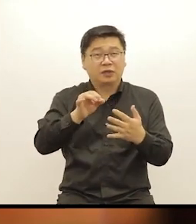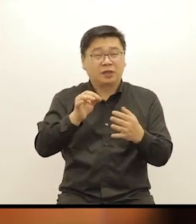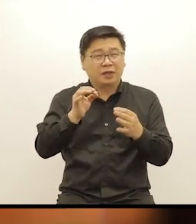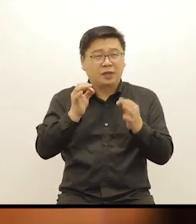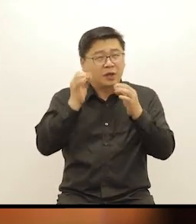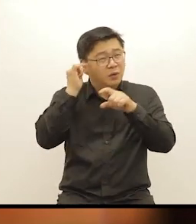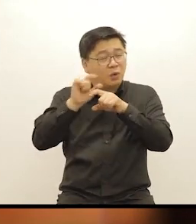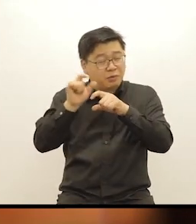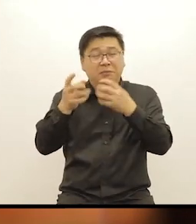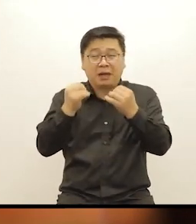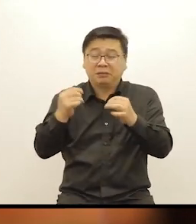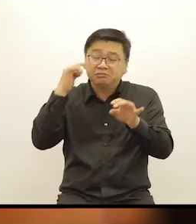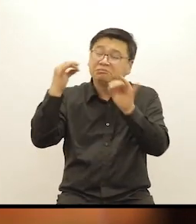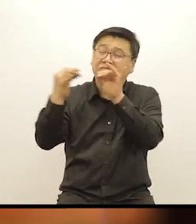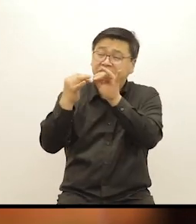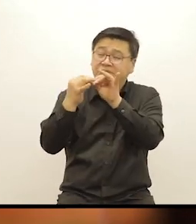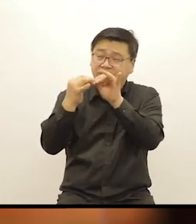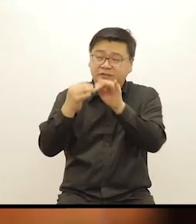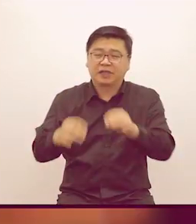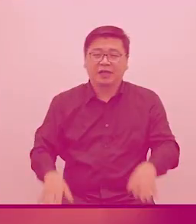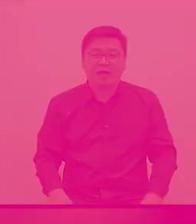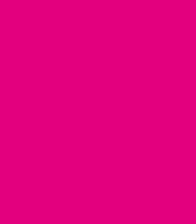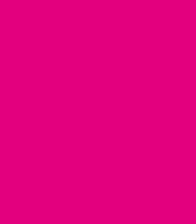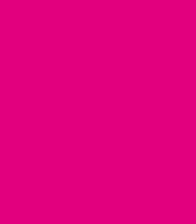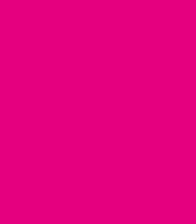저 얘기는 너무나 공감이 가네요.